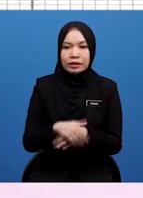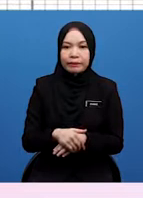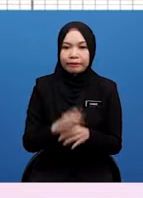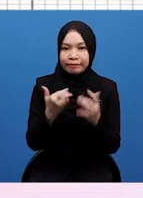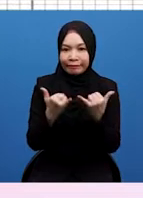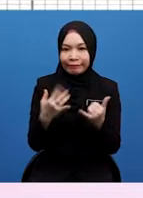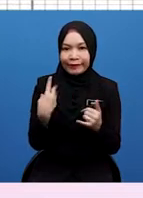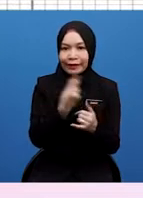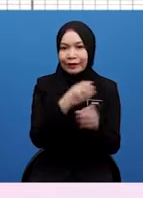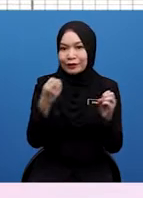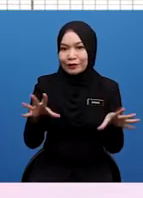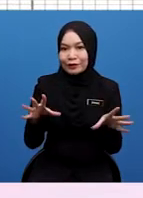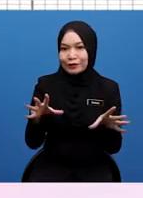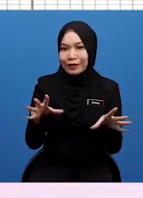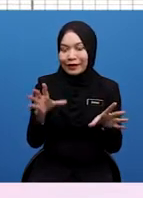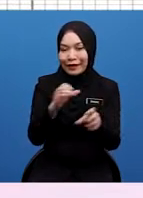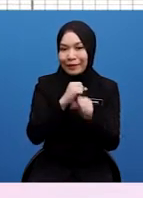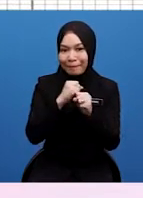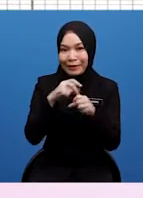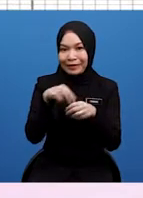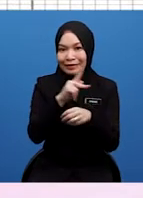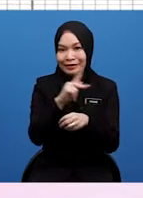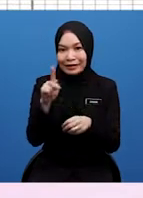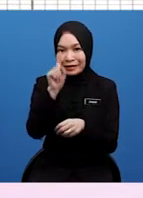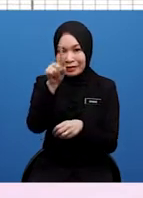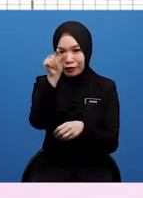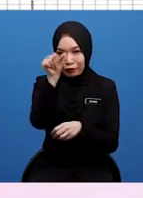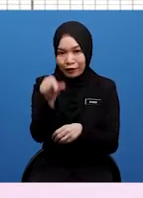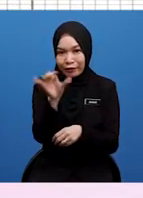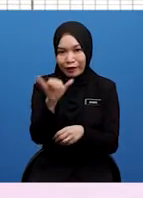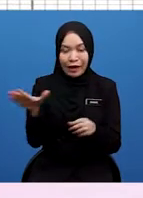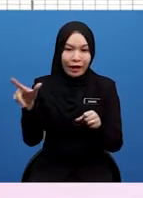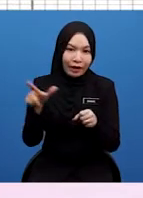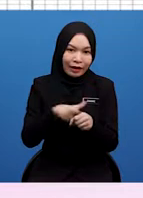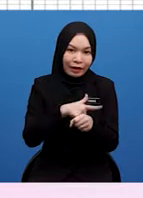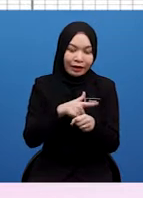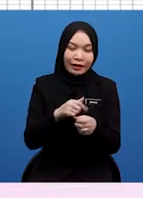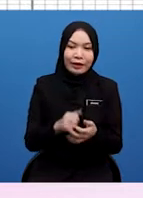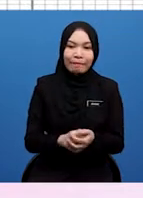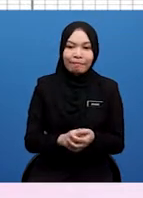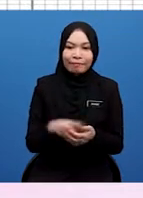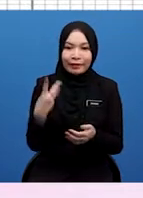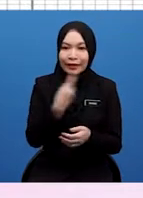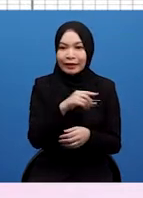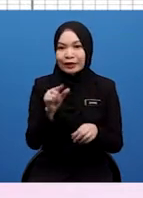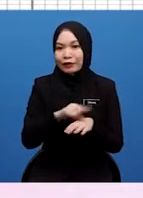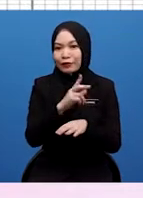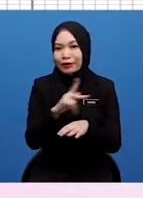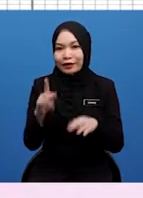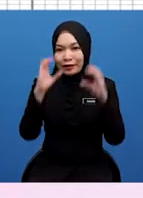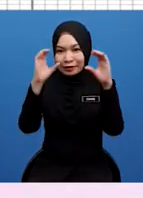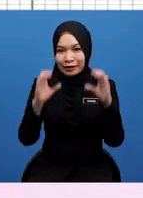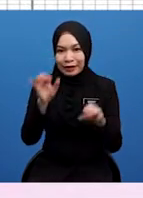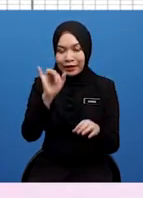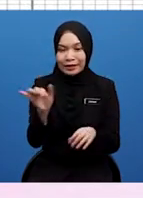bar compound yang lengkap. Cara penentuan yang sama juga digunakan untuk